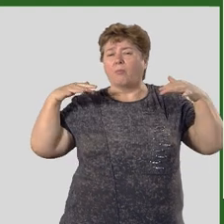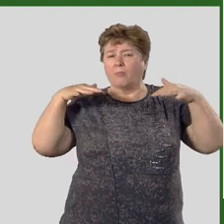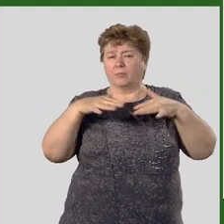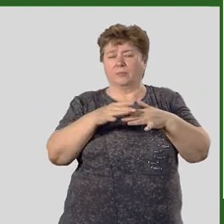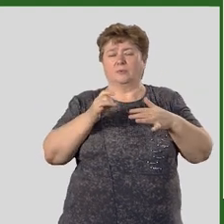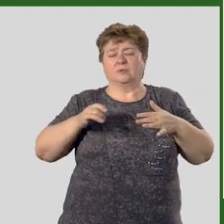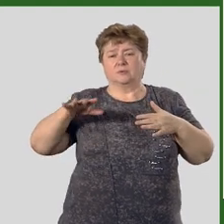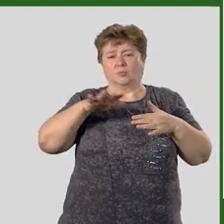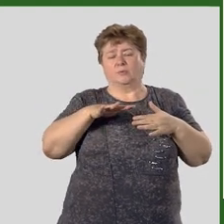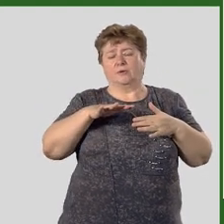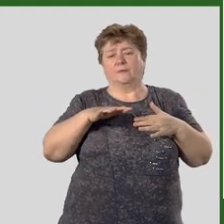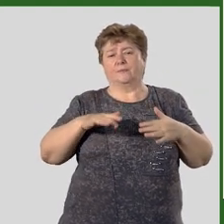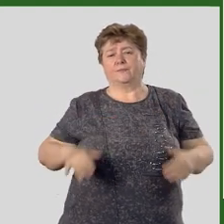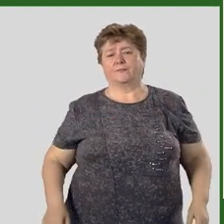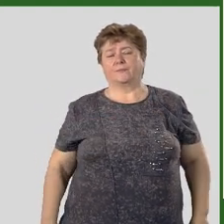населения республики.